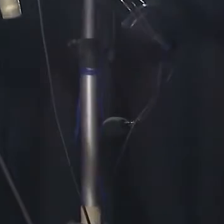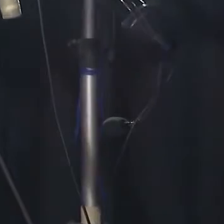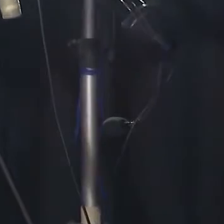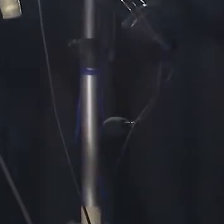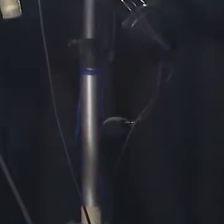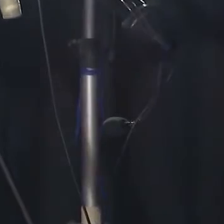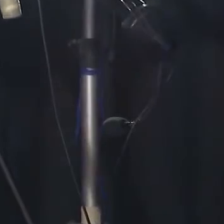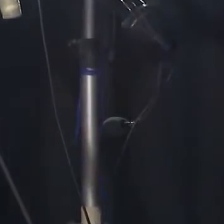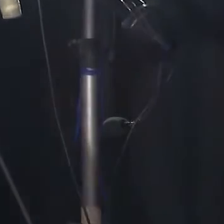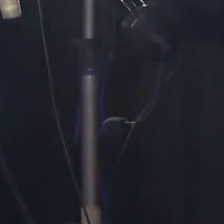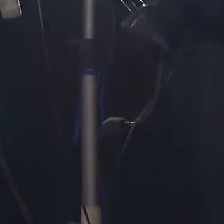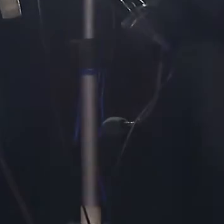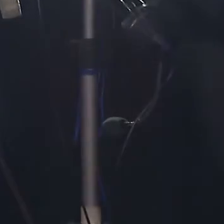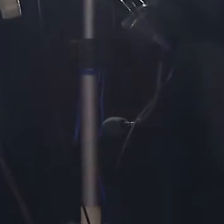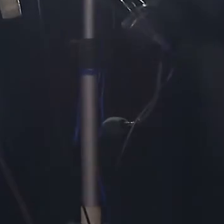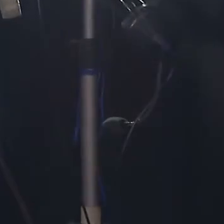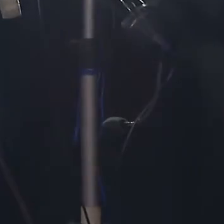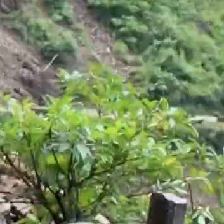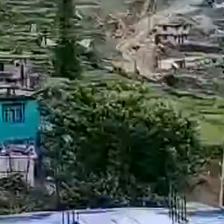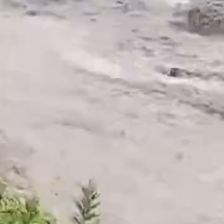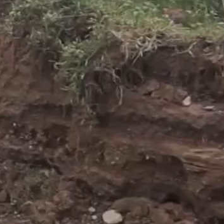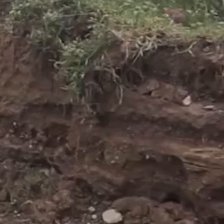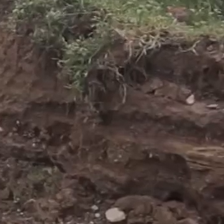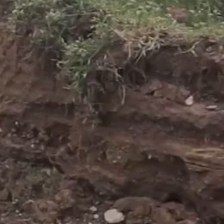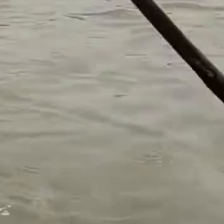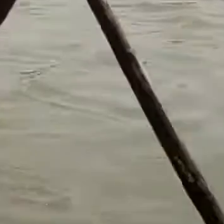हरेक स्थितिमा हरेक परिस्थितिमा